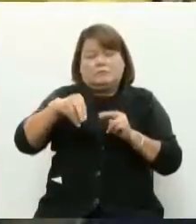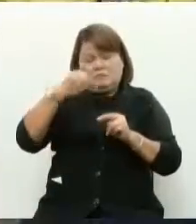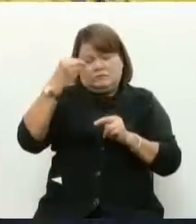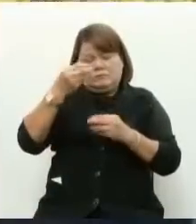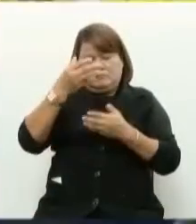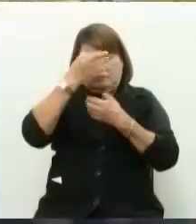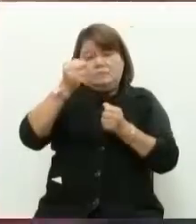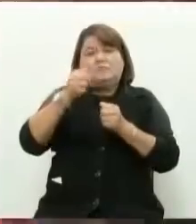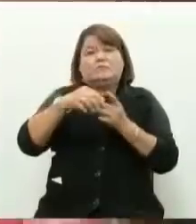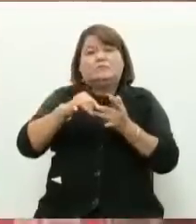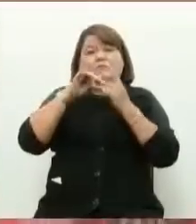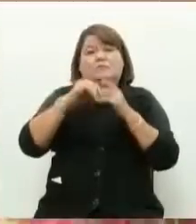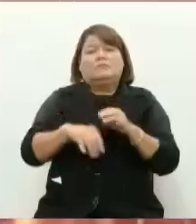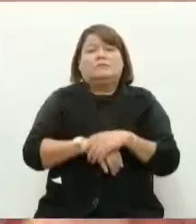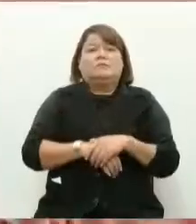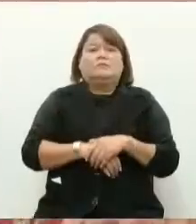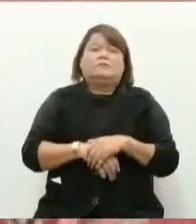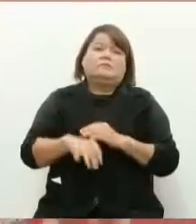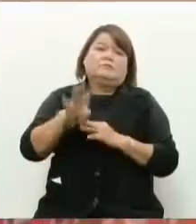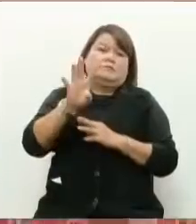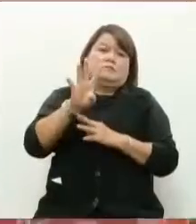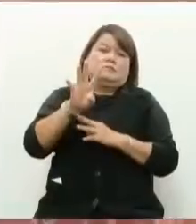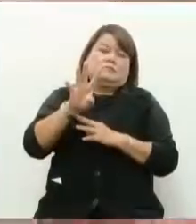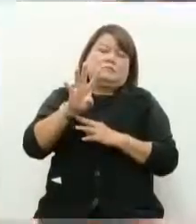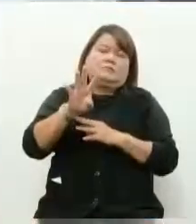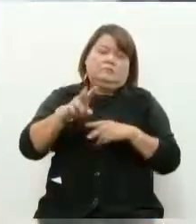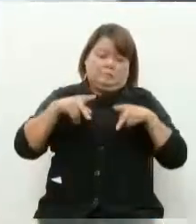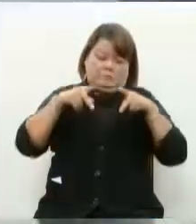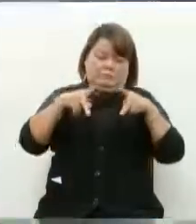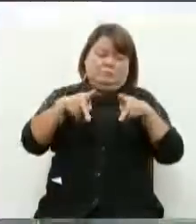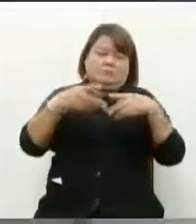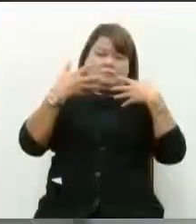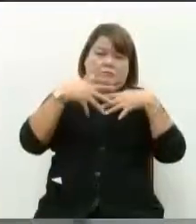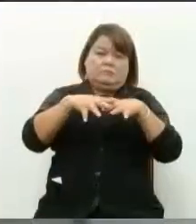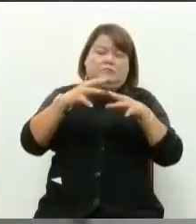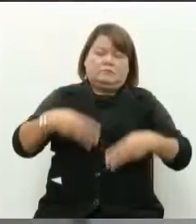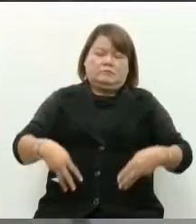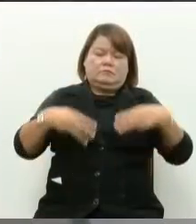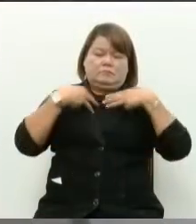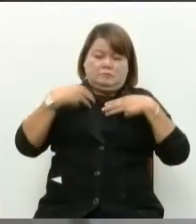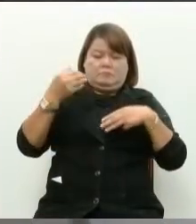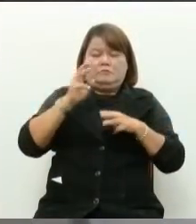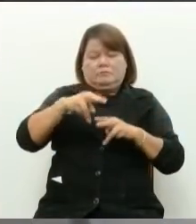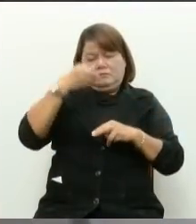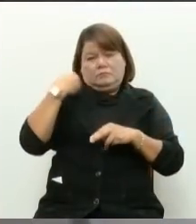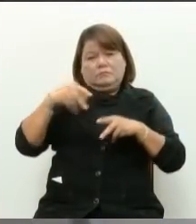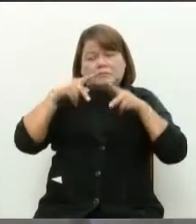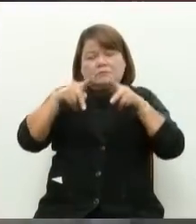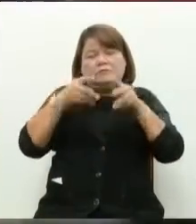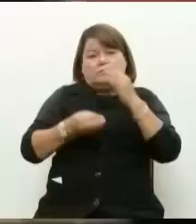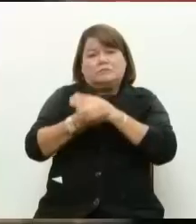ศษ 4. ภาพเพียรงานผสานชีวิตผู้เรียนมีความพยายามเพื่อสร้างโอกาสที่